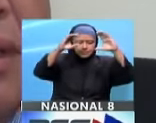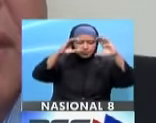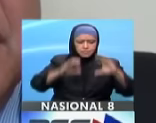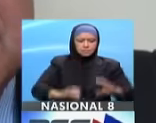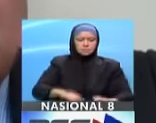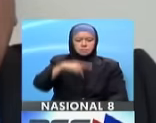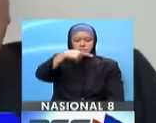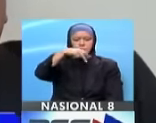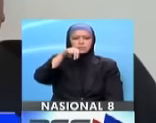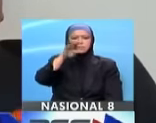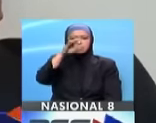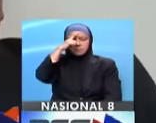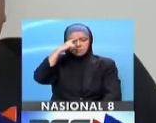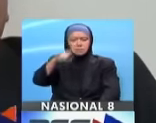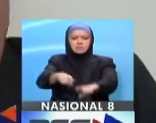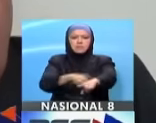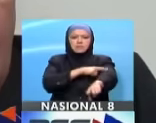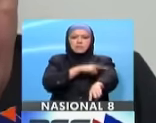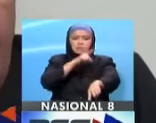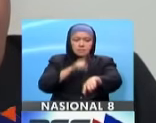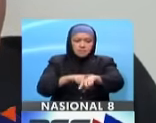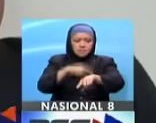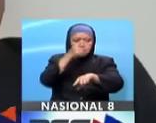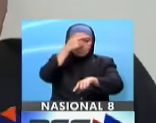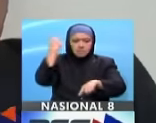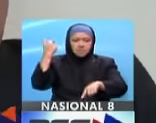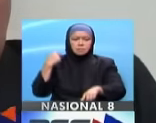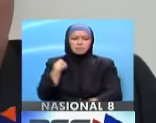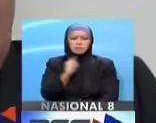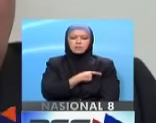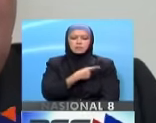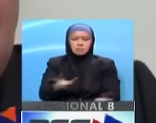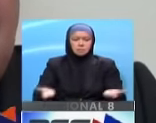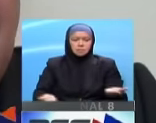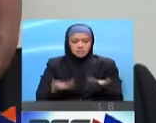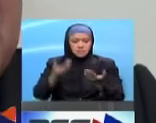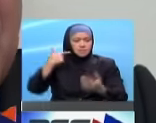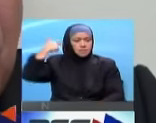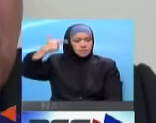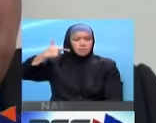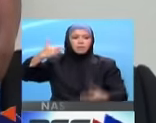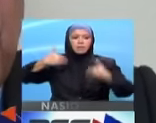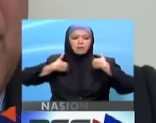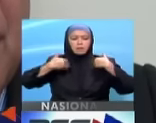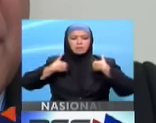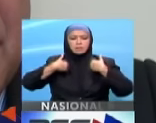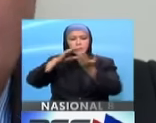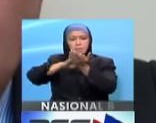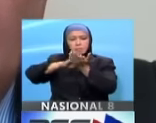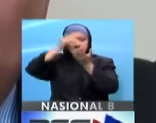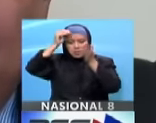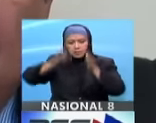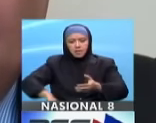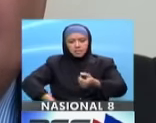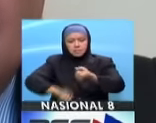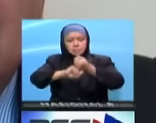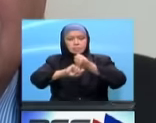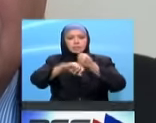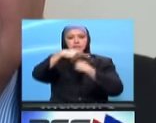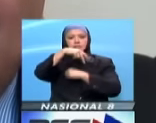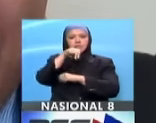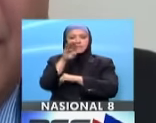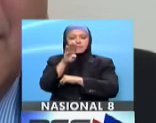panjang sebab kita di London ini ada pelajar-pelajar yang ditaja oleh PNB dan apabila